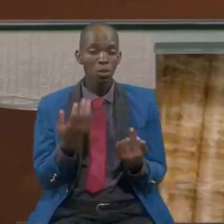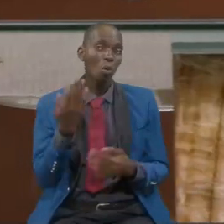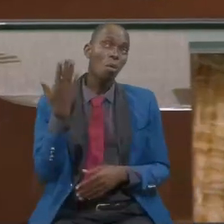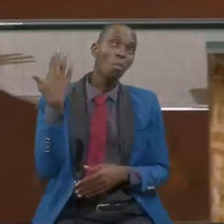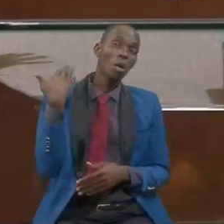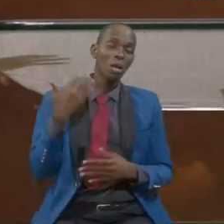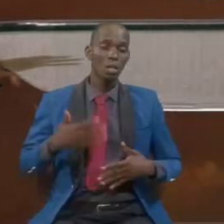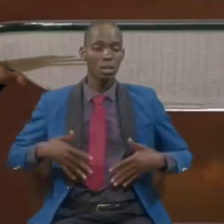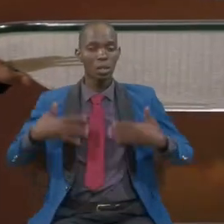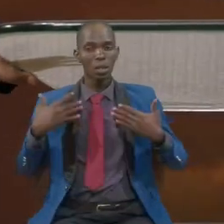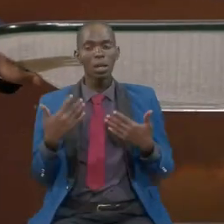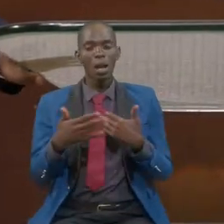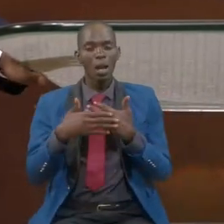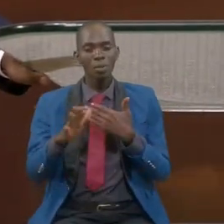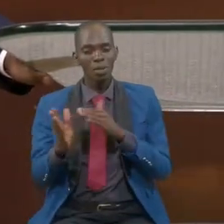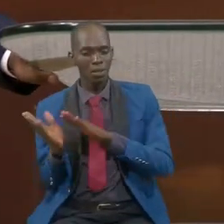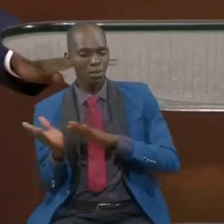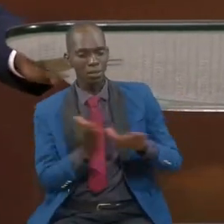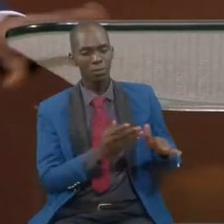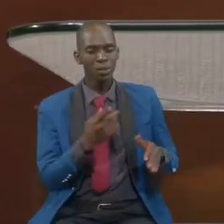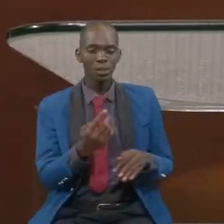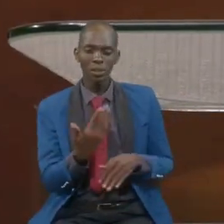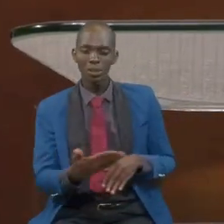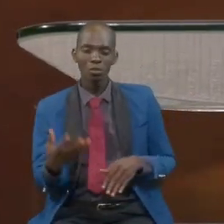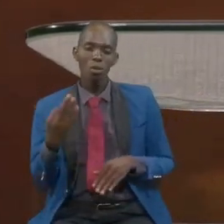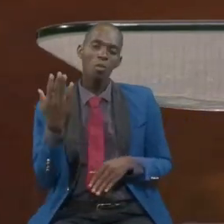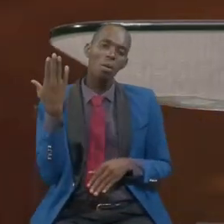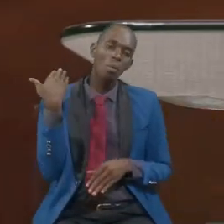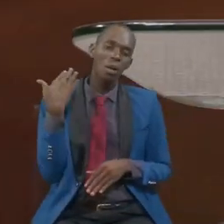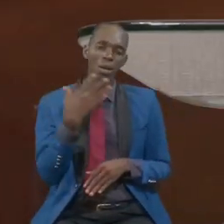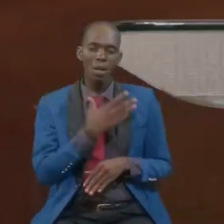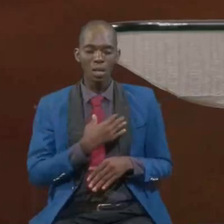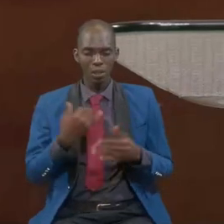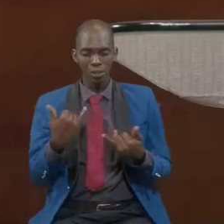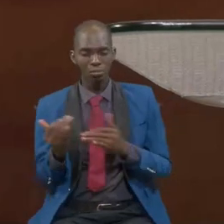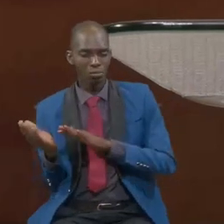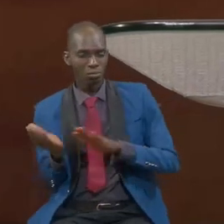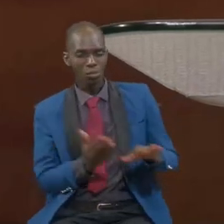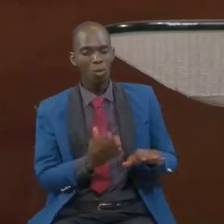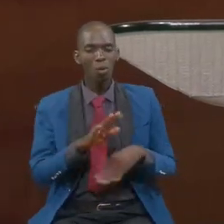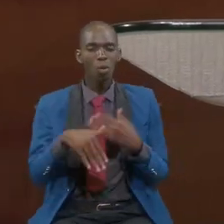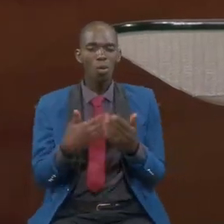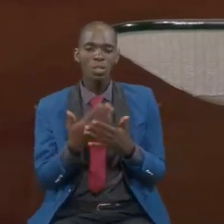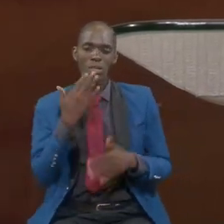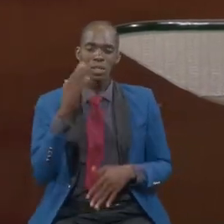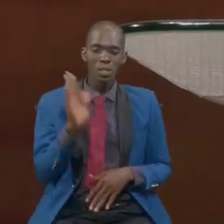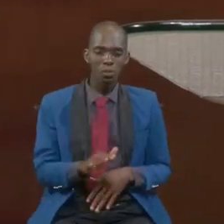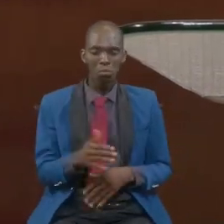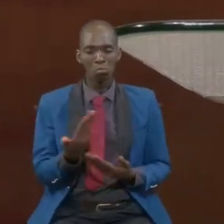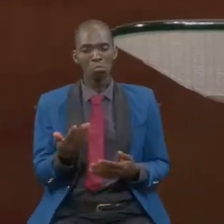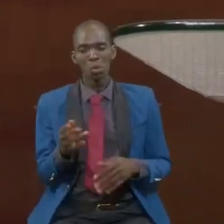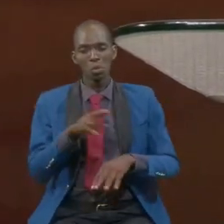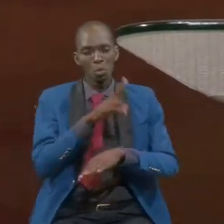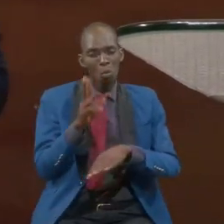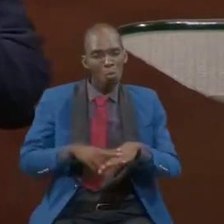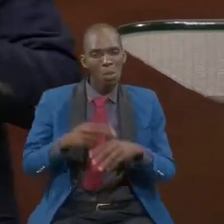vie passée et ayant abandonné les péchés du passé ayant abandonné les le mal les